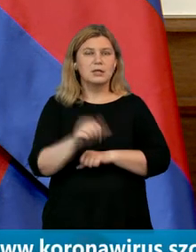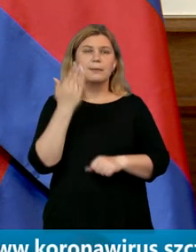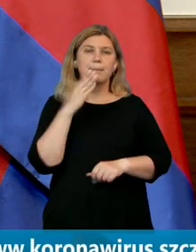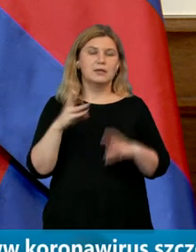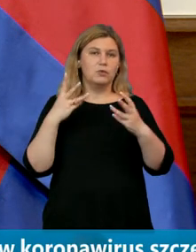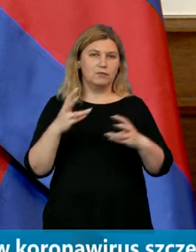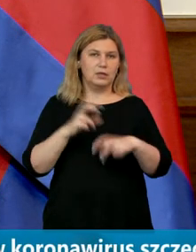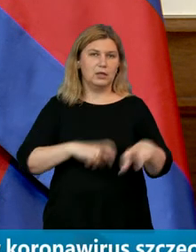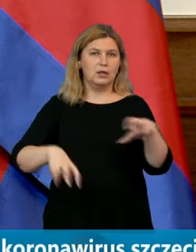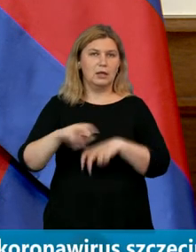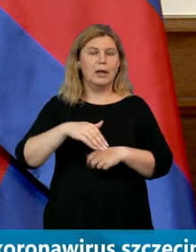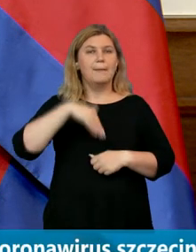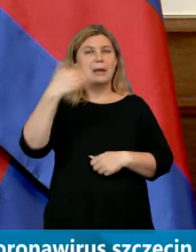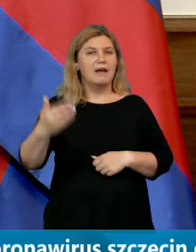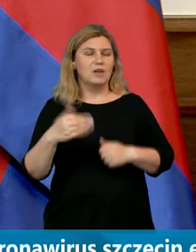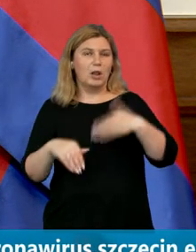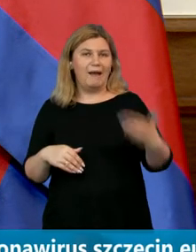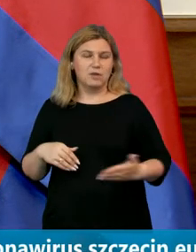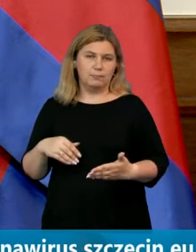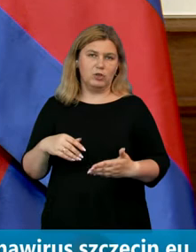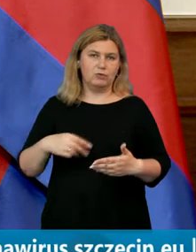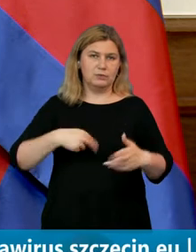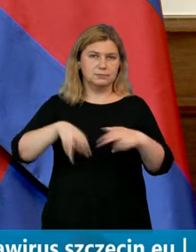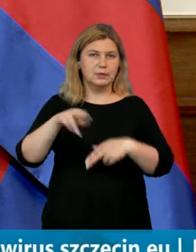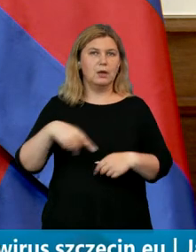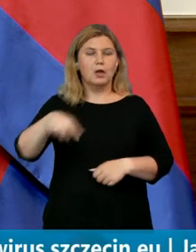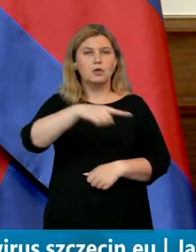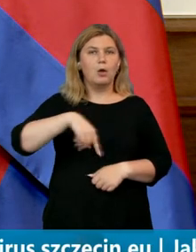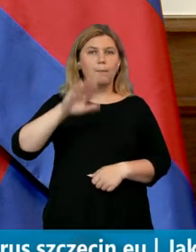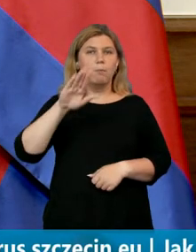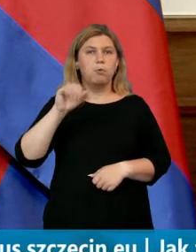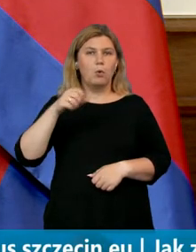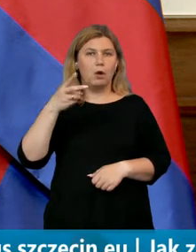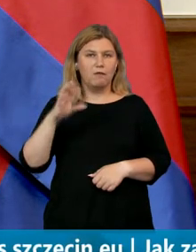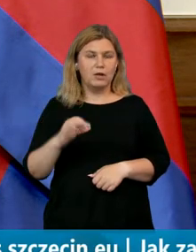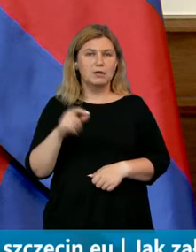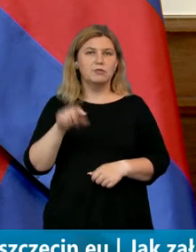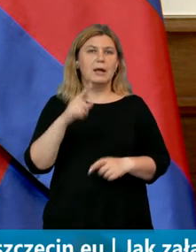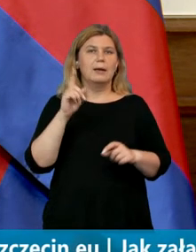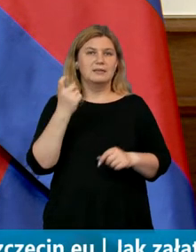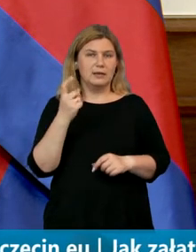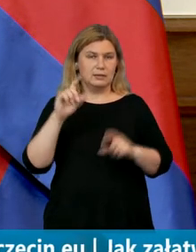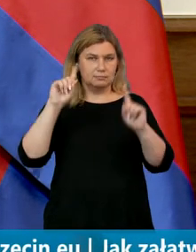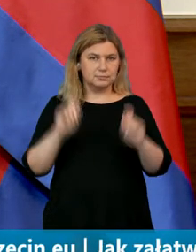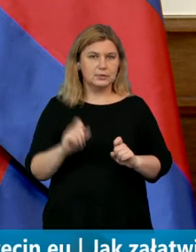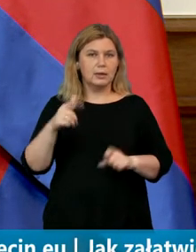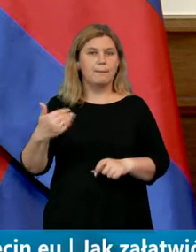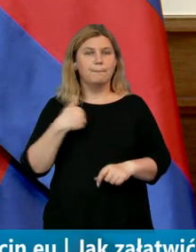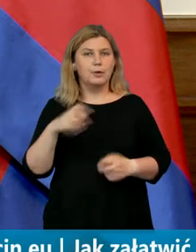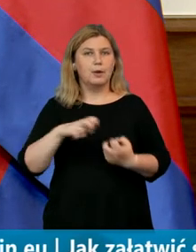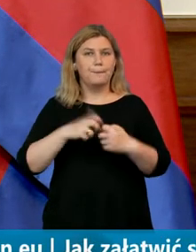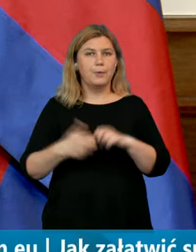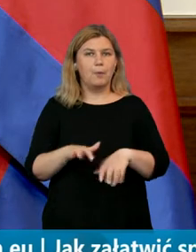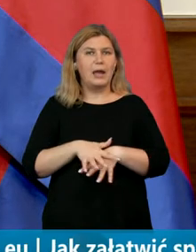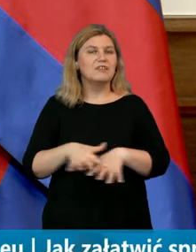dla ruchu prawy, lewy brzeg. Co do ronda na osiedlu Bukowym, to wiem, że prace powinny lada moment ruszyć z uwagi na to, że tam były problemy z